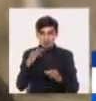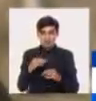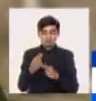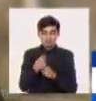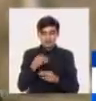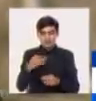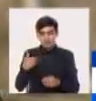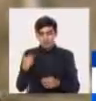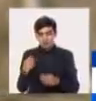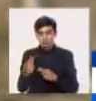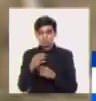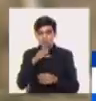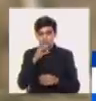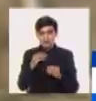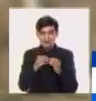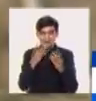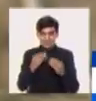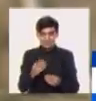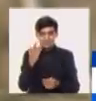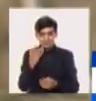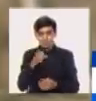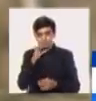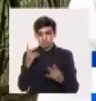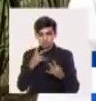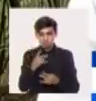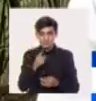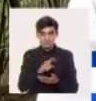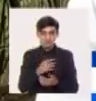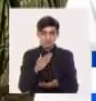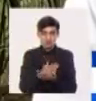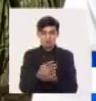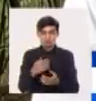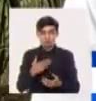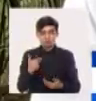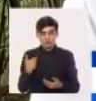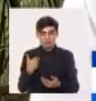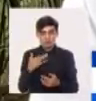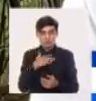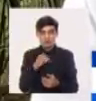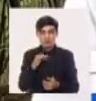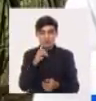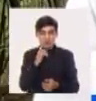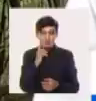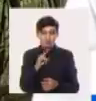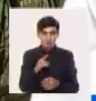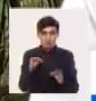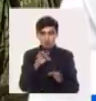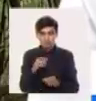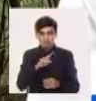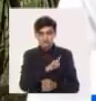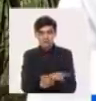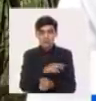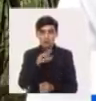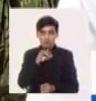алуға кемінде 10 күн бойы жөнімен қымыз ішкен дұрыс екен. Жас балаларға күшті қымыздарды беруге болмайды.